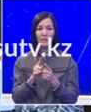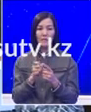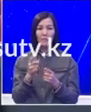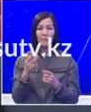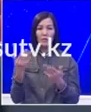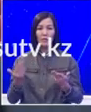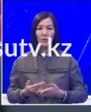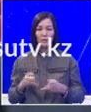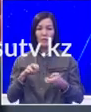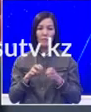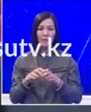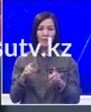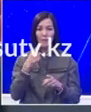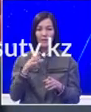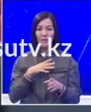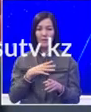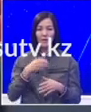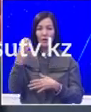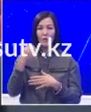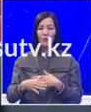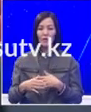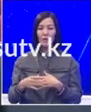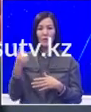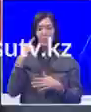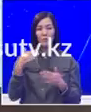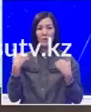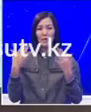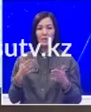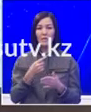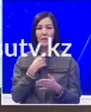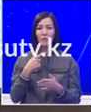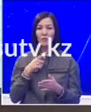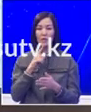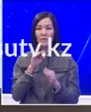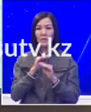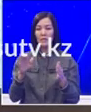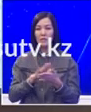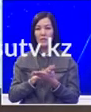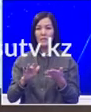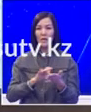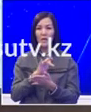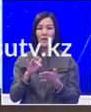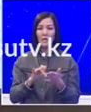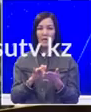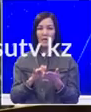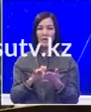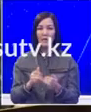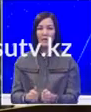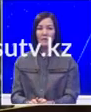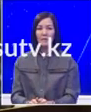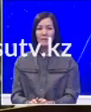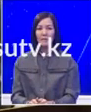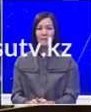әлеуметтік мәселе көтерді. Әсіресе облыс орталығына қатысты пікірлері ортақ. Талдықорған тыныш, таза қала статусына сай болса дейді.